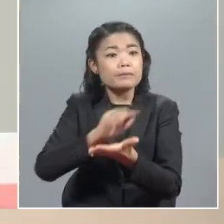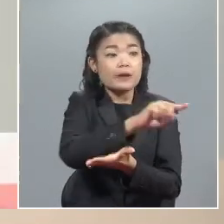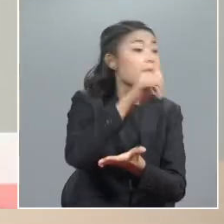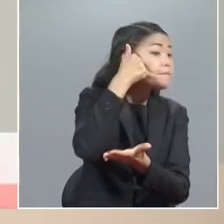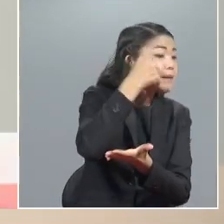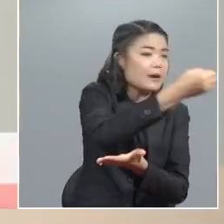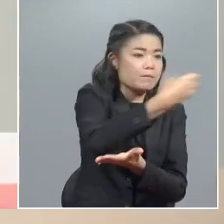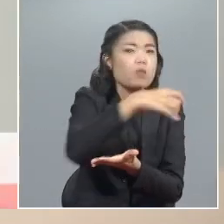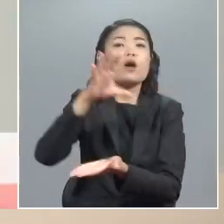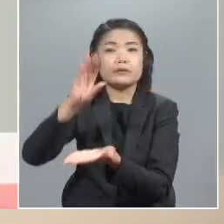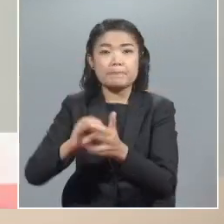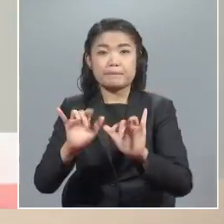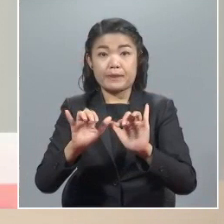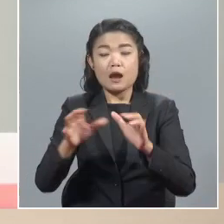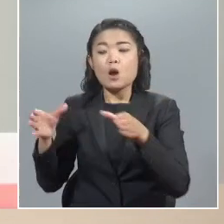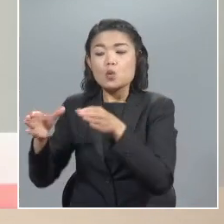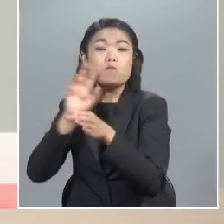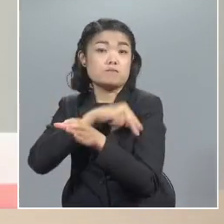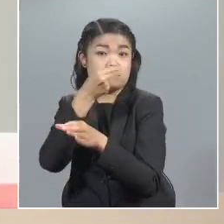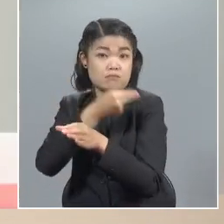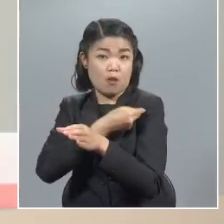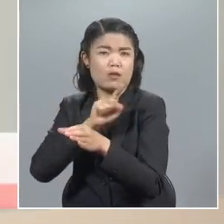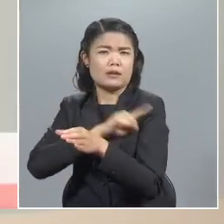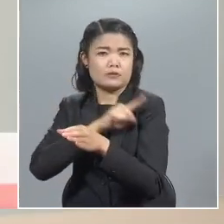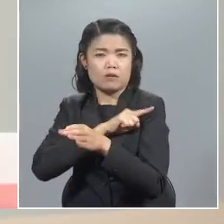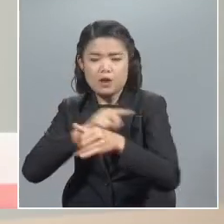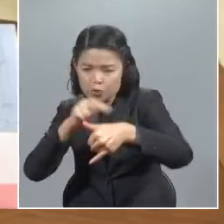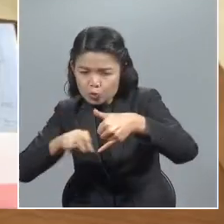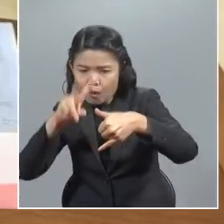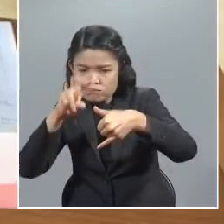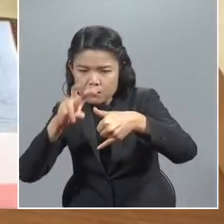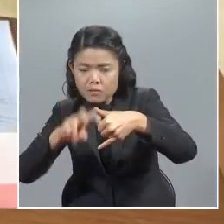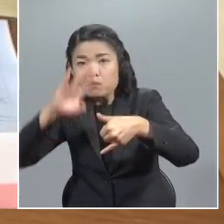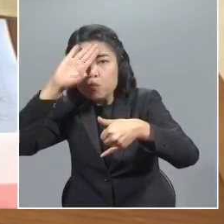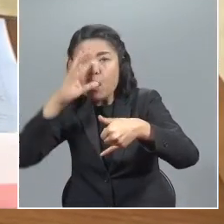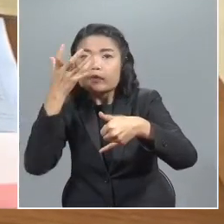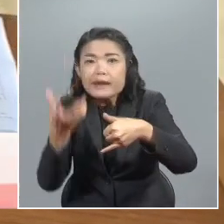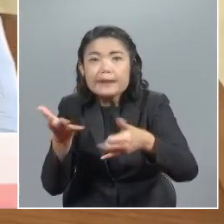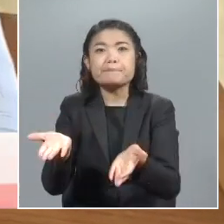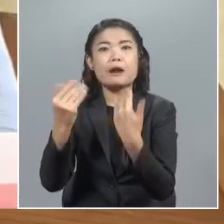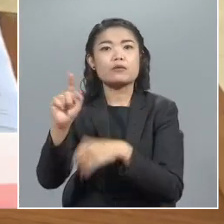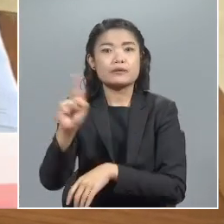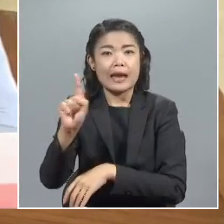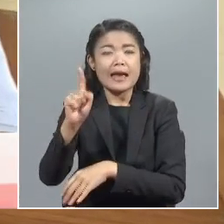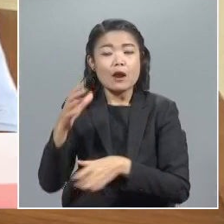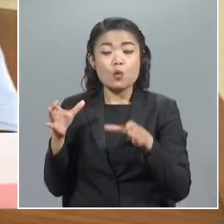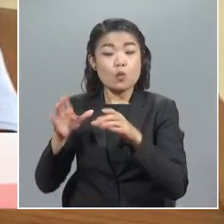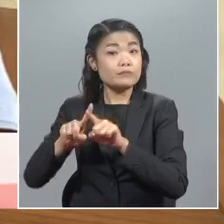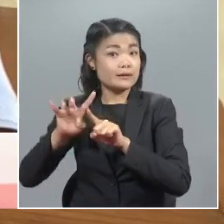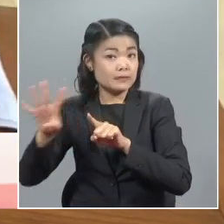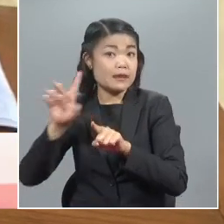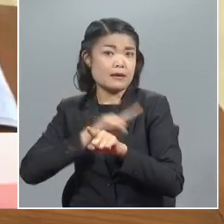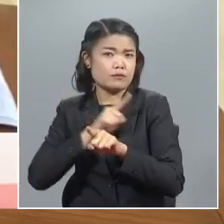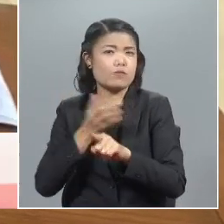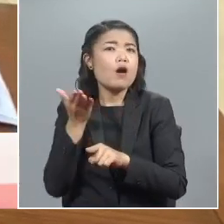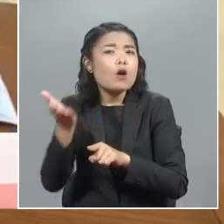สาย 3ก็คือทีมแพทย์จะเป็นคนวิเคราะห์อาการตามความรุนดังของโลกและ 4จะมีทีมที่ประสาน